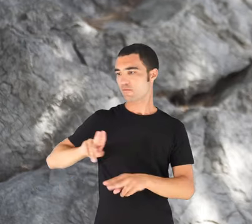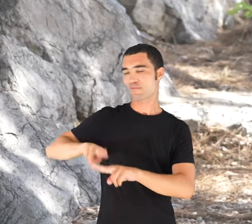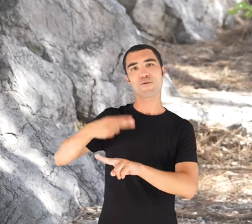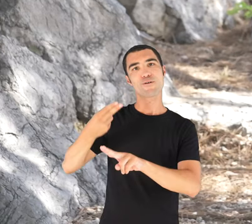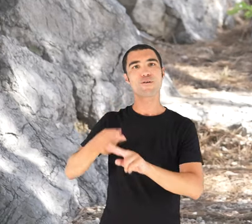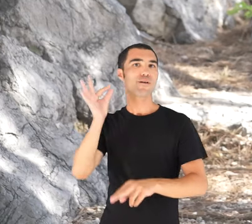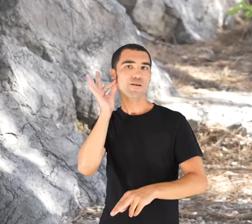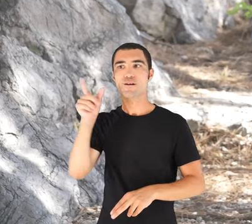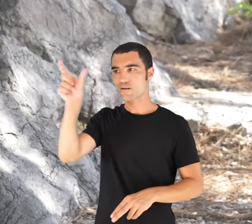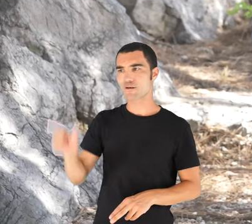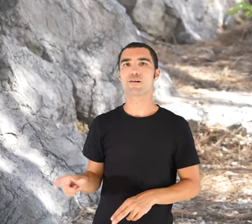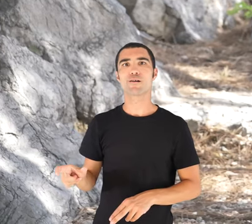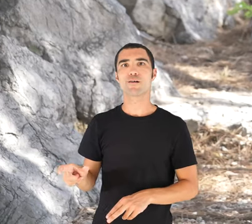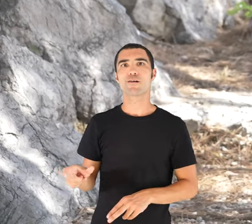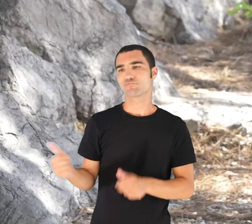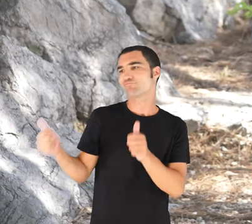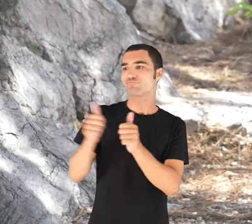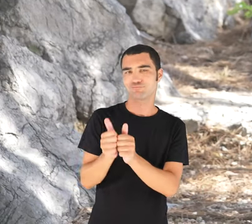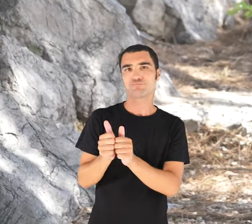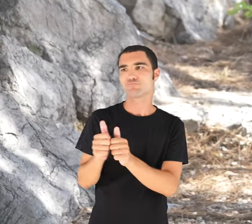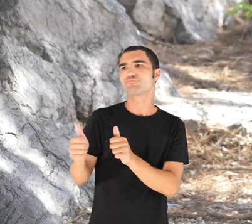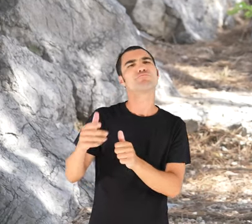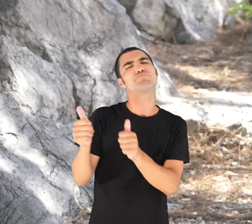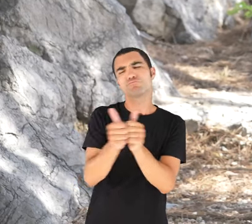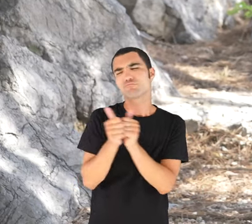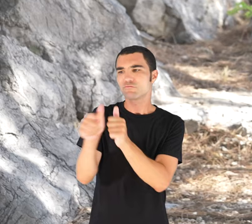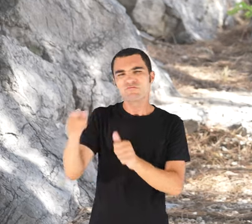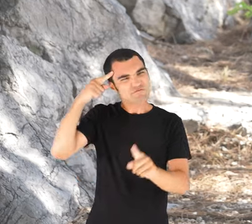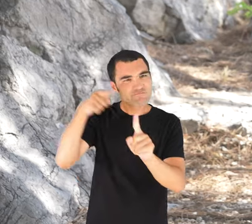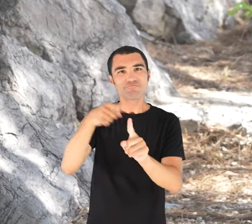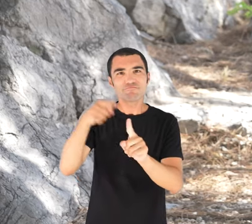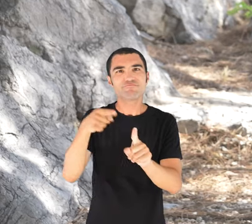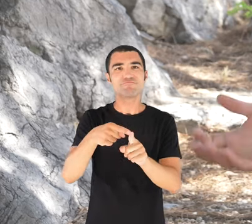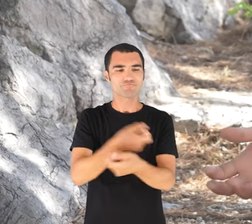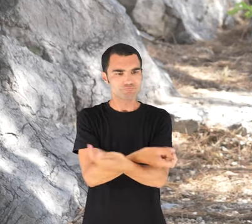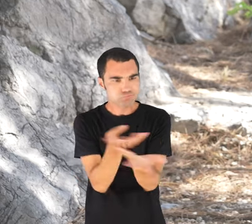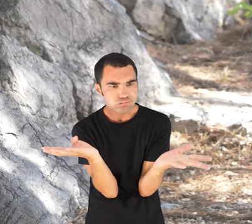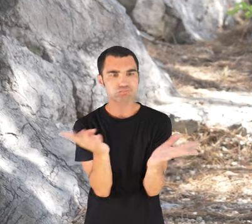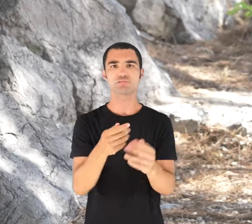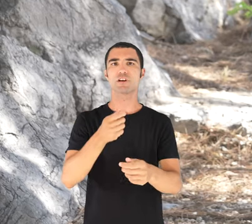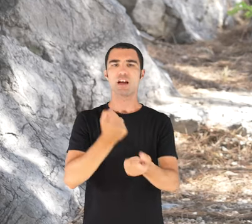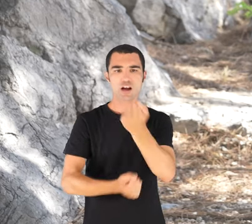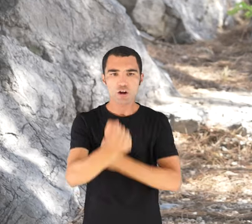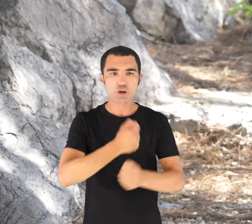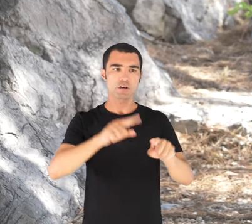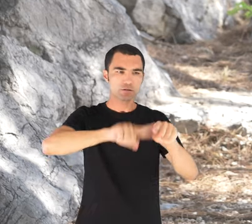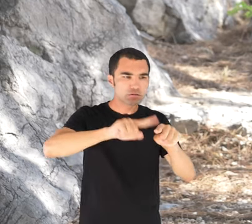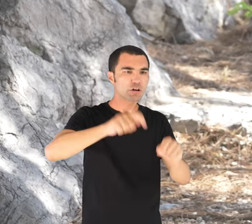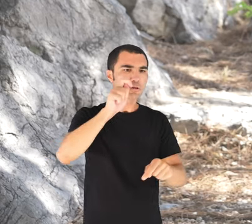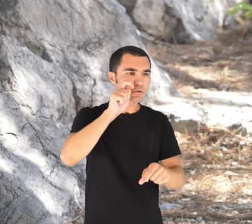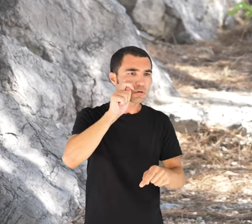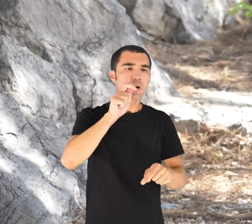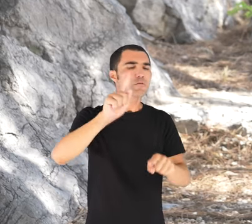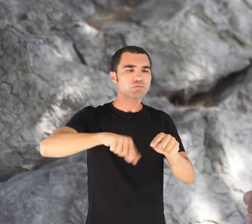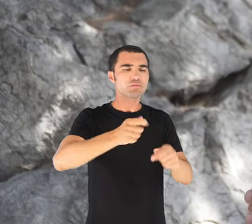pesca, i ella sí que sempre ha estat molt de vora per tema de diversificació, tema d'ajuda, tema de